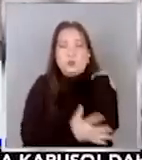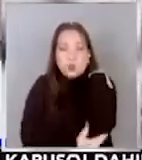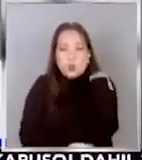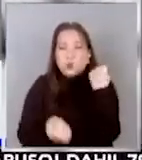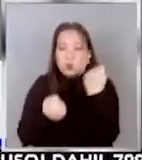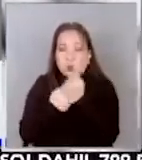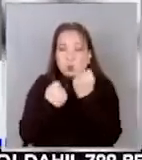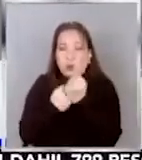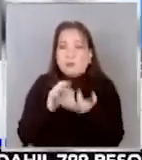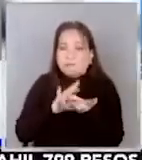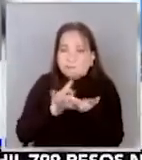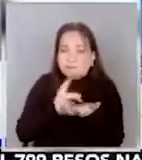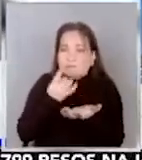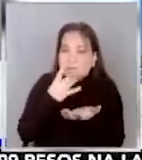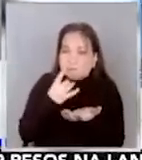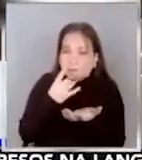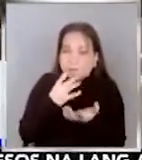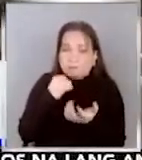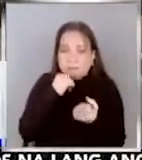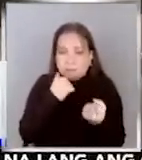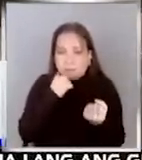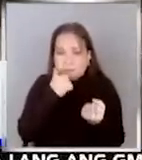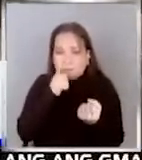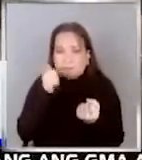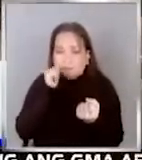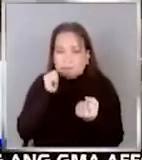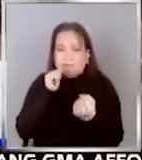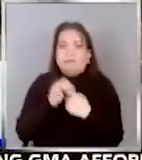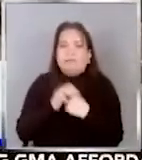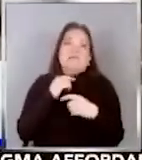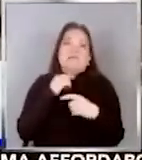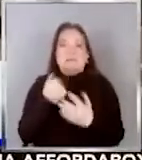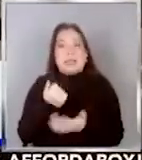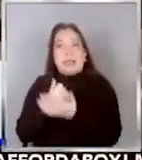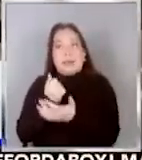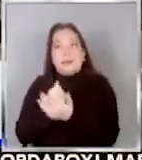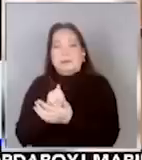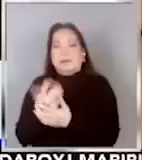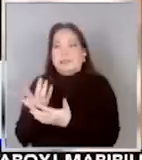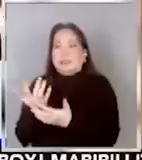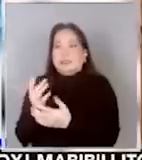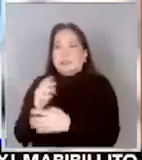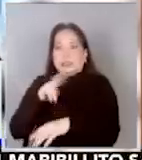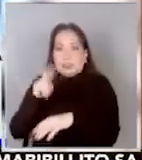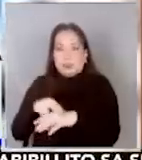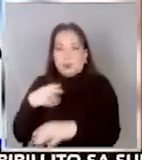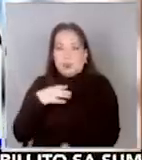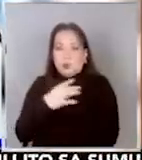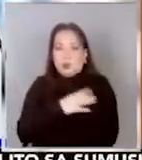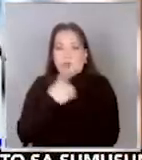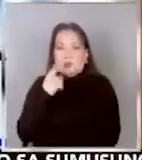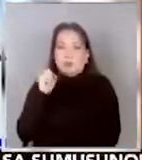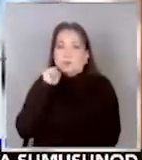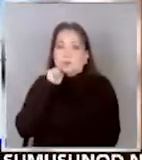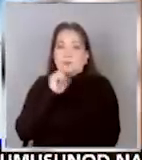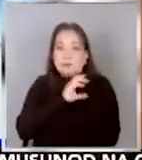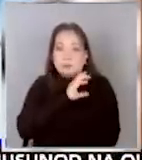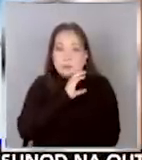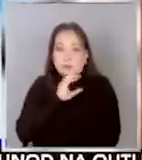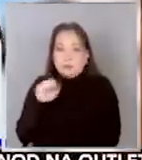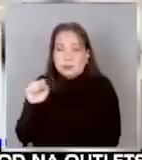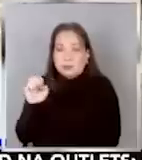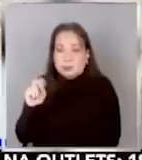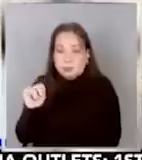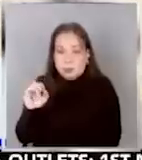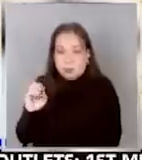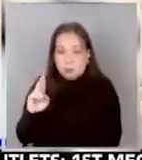DSWD, tutulungan nila ang bagong tatag na National Commission for Senior Citizens sa pagbalangkas ng implementing rules and regulations ng